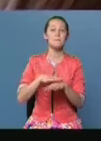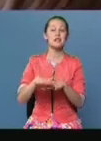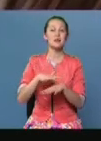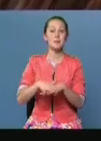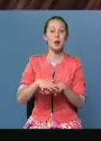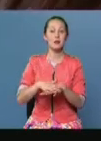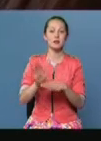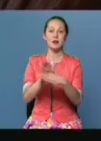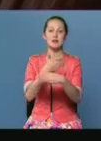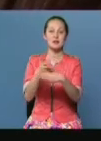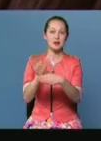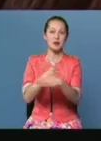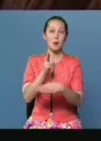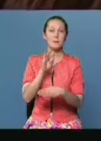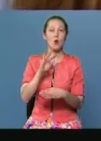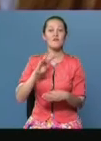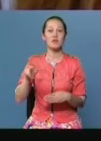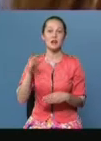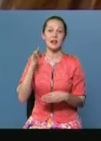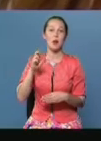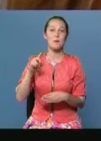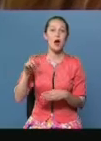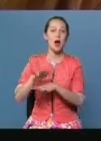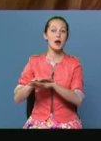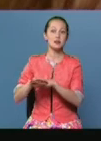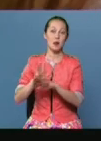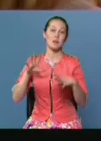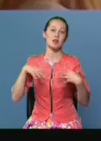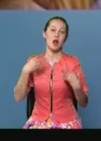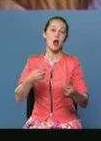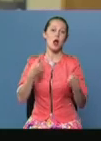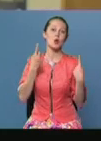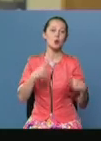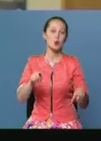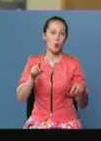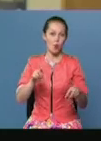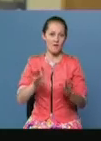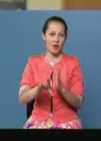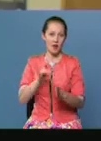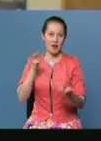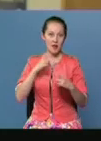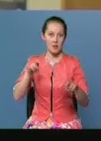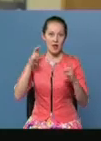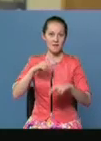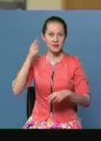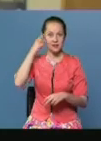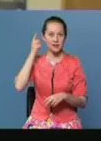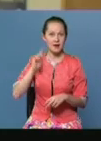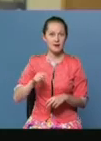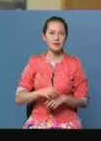уровень и профильный. Представители высшей школы предлагают свой вариант проверки знаний. На мой взгляд, отказаться от этого нужно. То есть